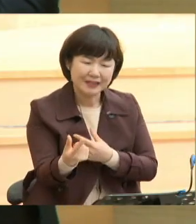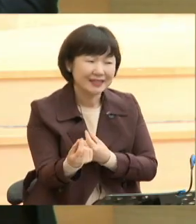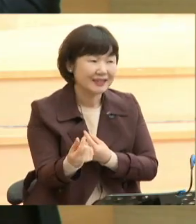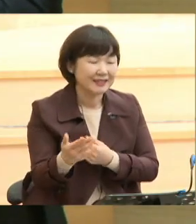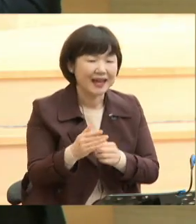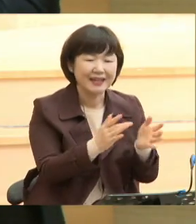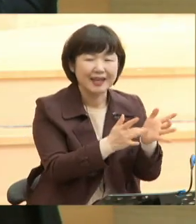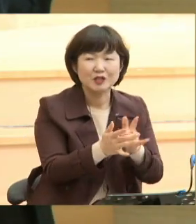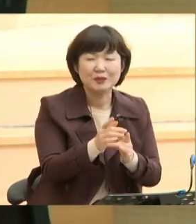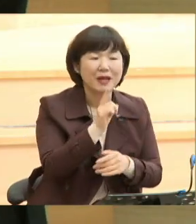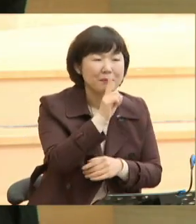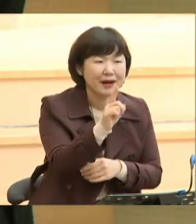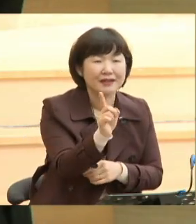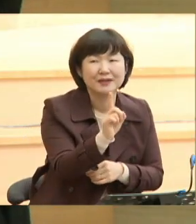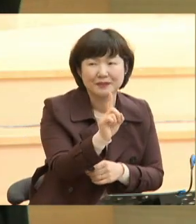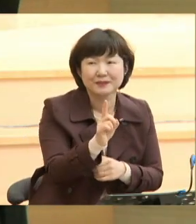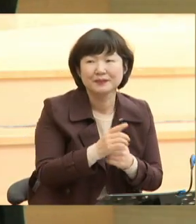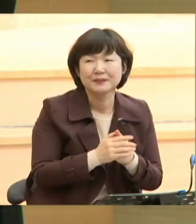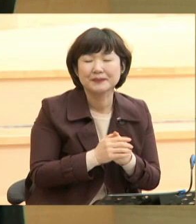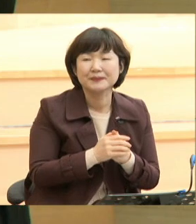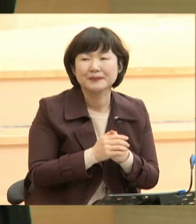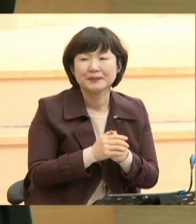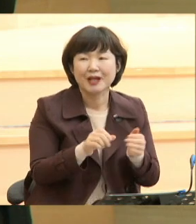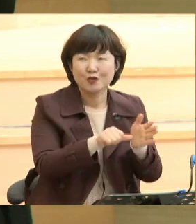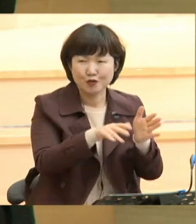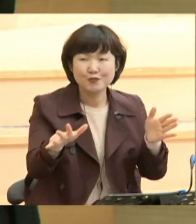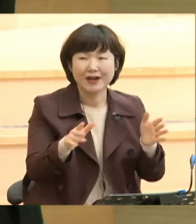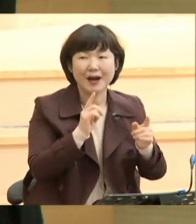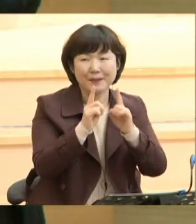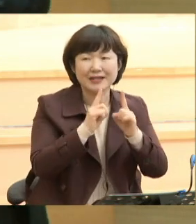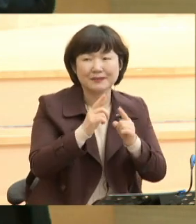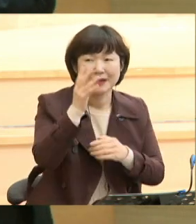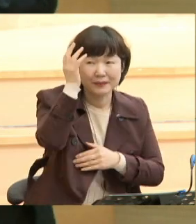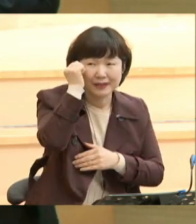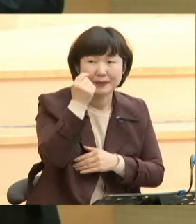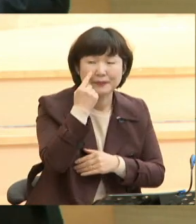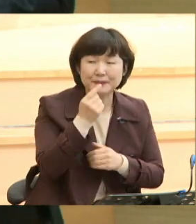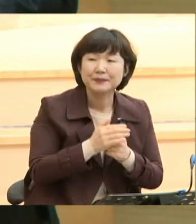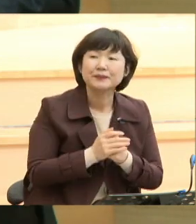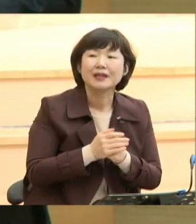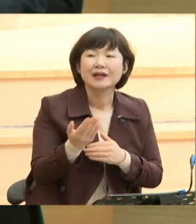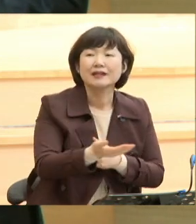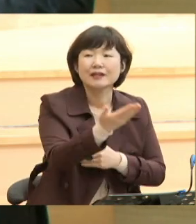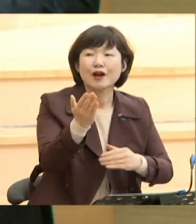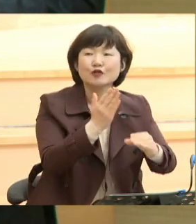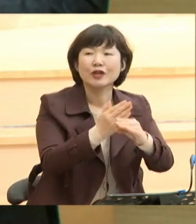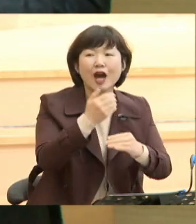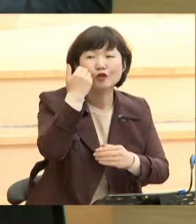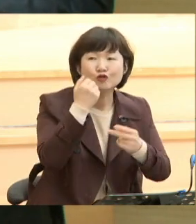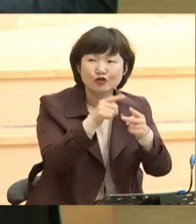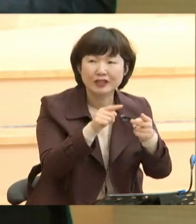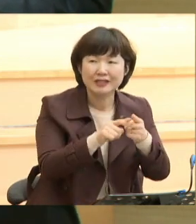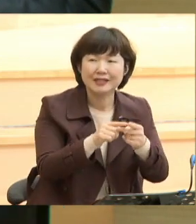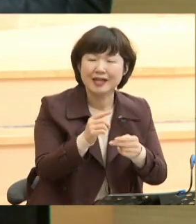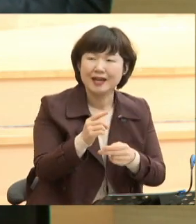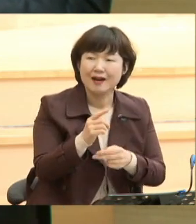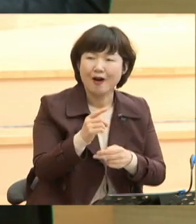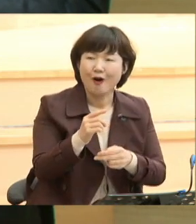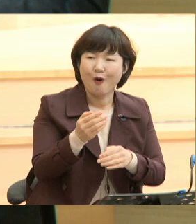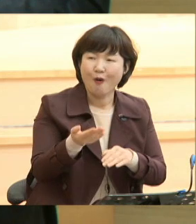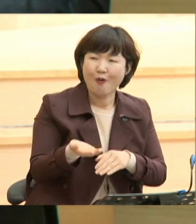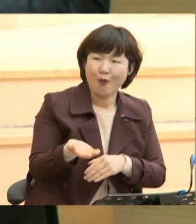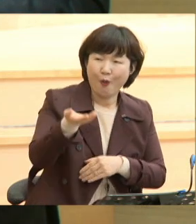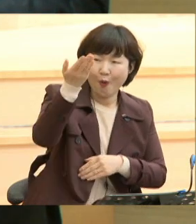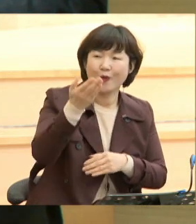냐하면 주면 구절이 줘 같이 또 읽어야 될 거 같아요 같이 c 자 너희 중에 누구든지 크고 자는